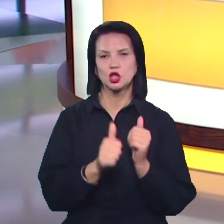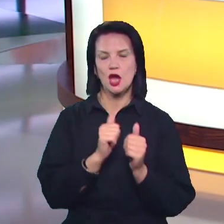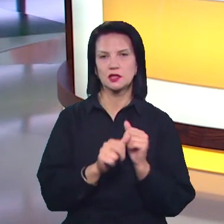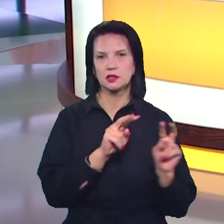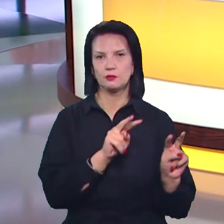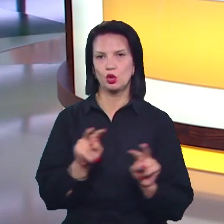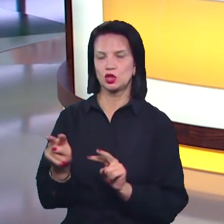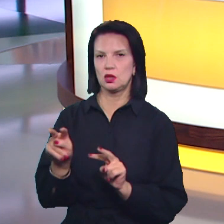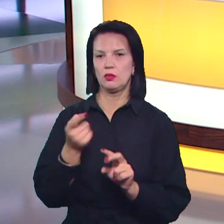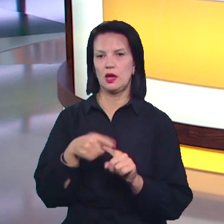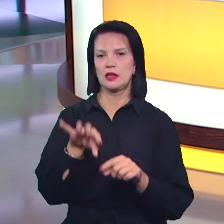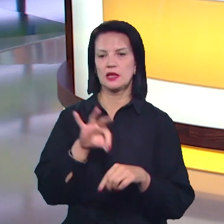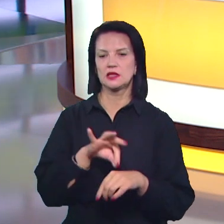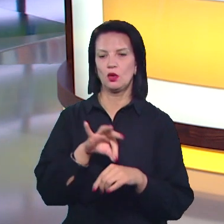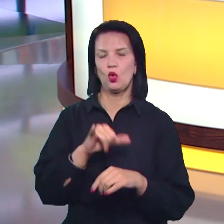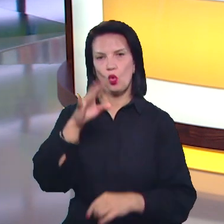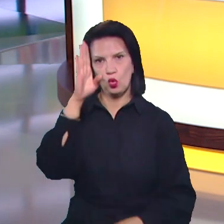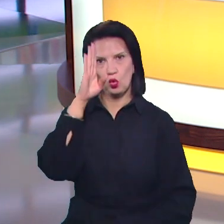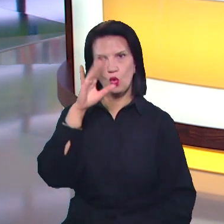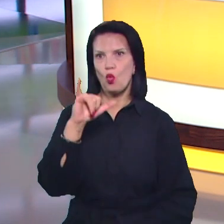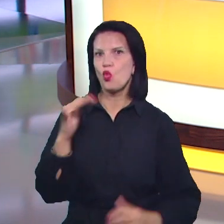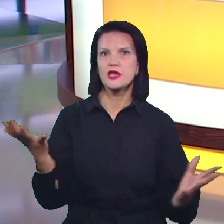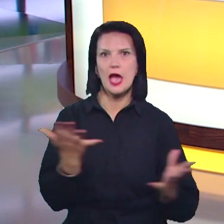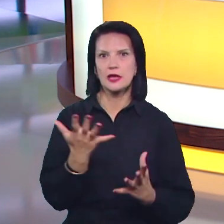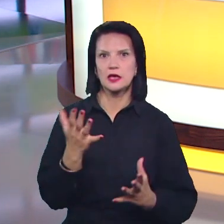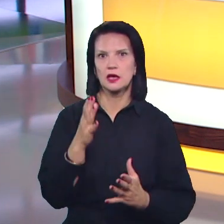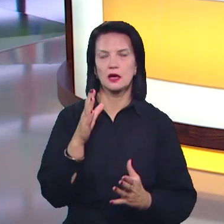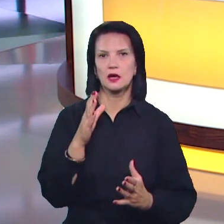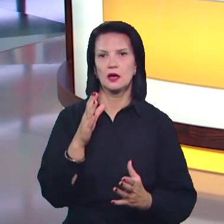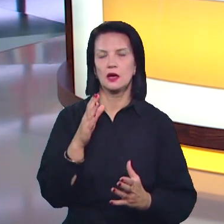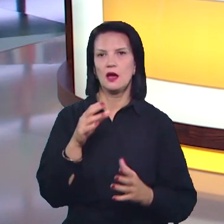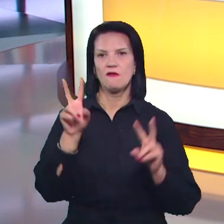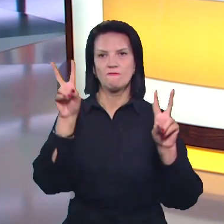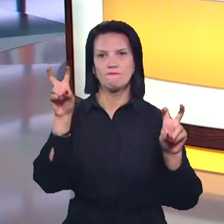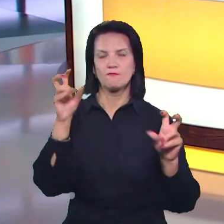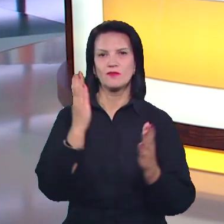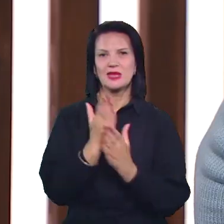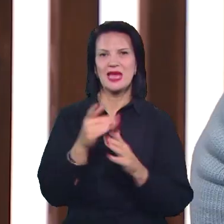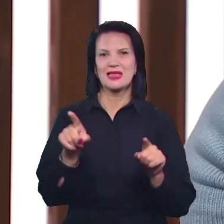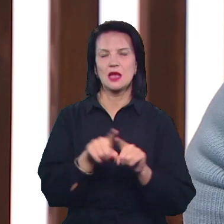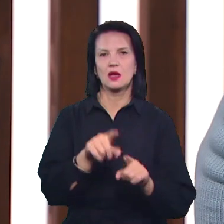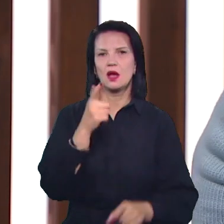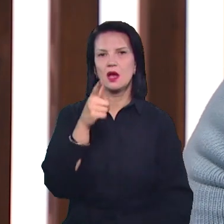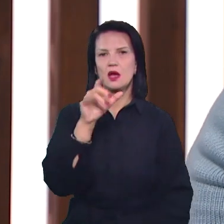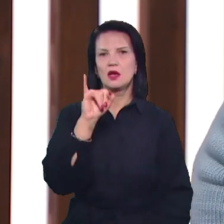спостерігаємо це захворювання у чоловіків, у яких в анамнезі є таке захворювання, як гінекомастія.